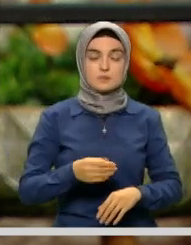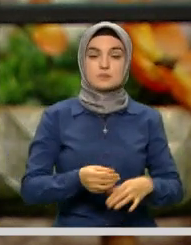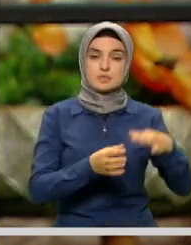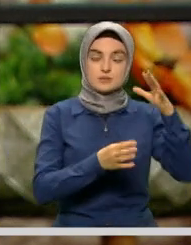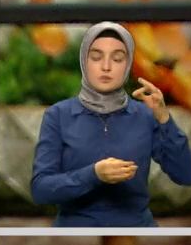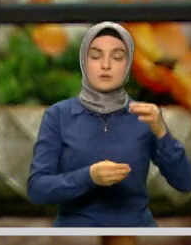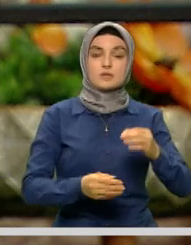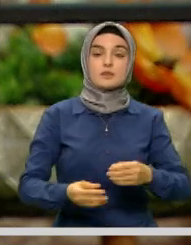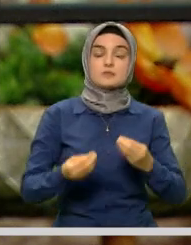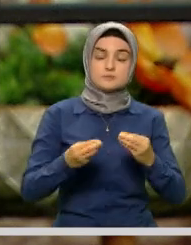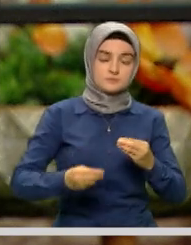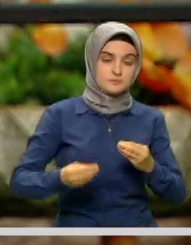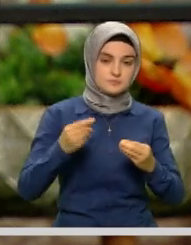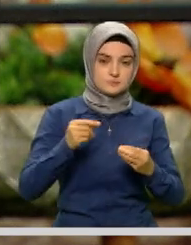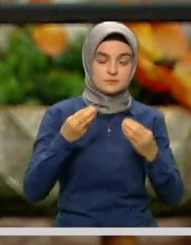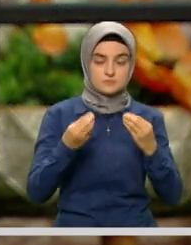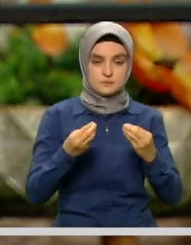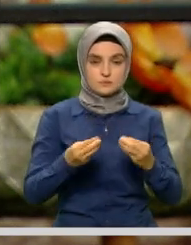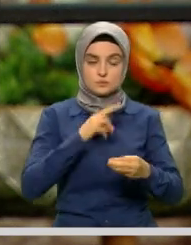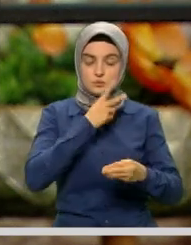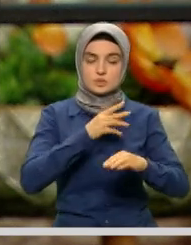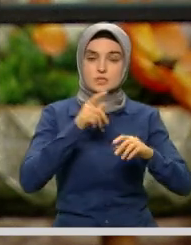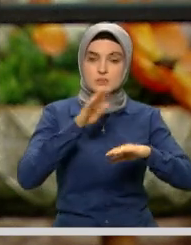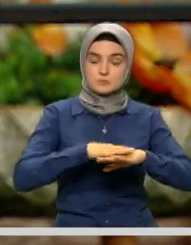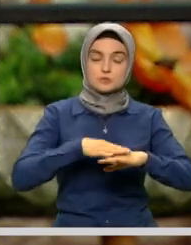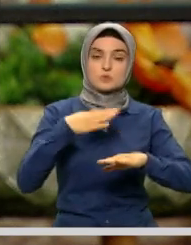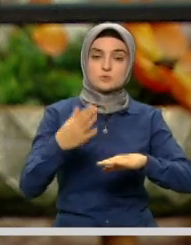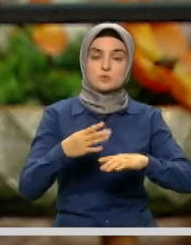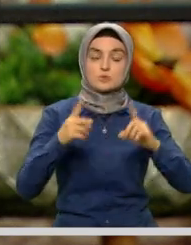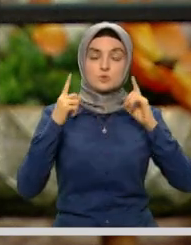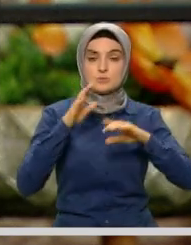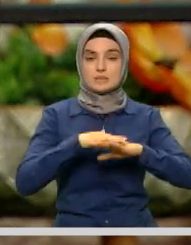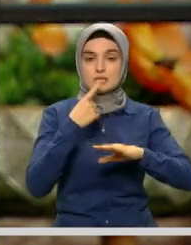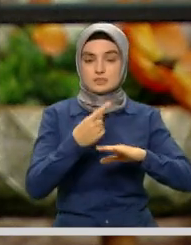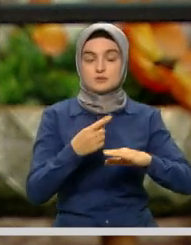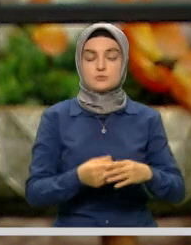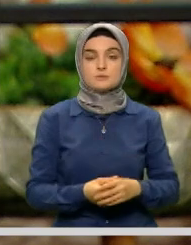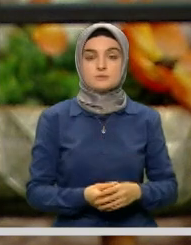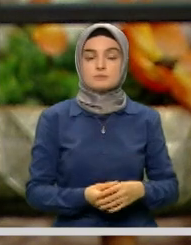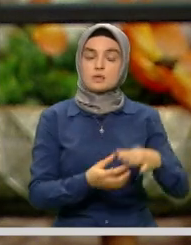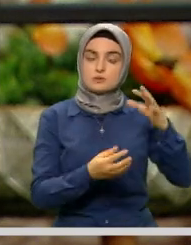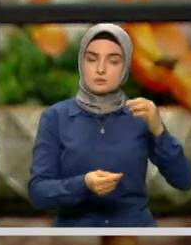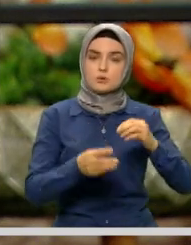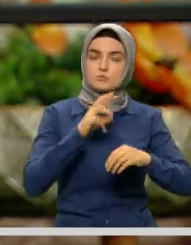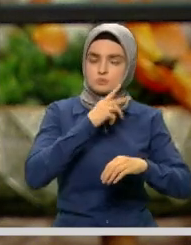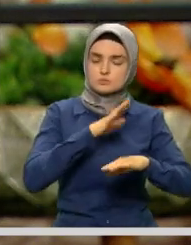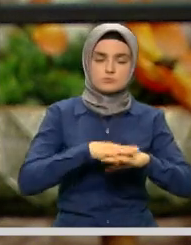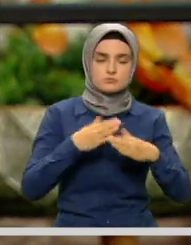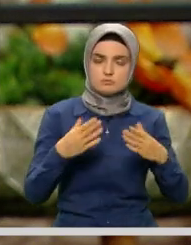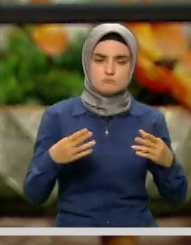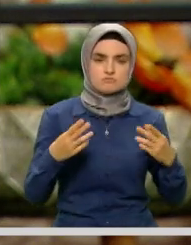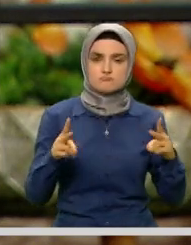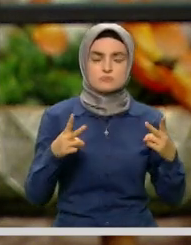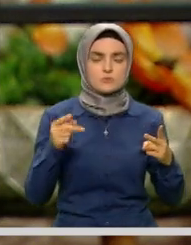günah işledikten sonra tevbe edendir. Dolayısıyla insan elbette yine günah işleyebilir. Günah işlemediğini iddia eden bir kişi